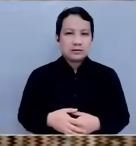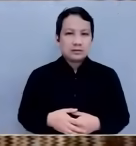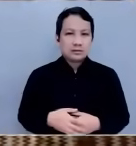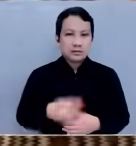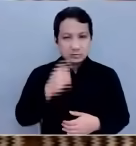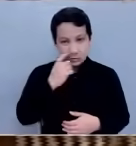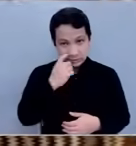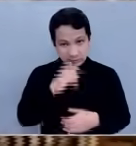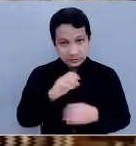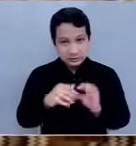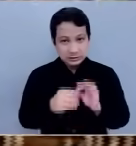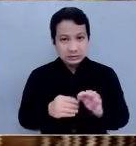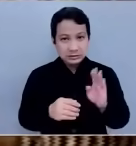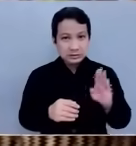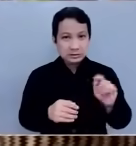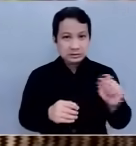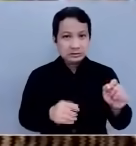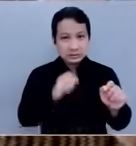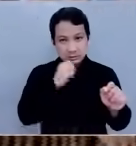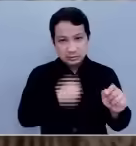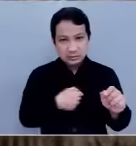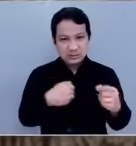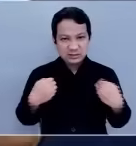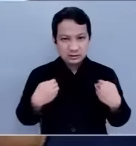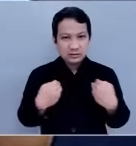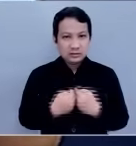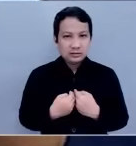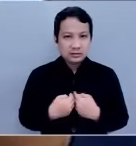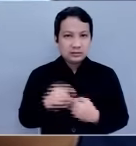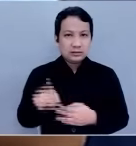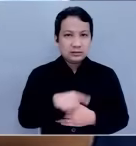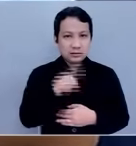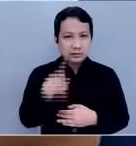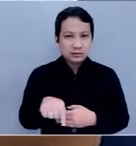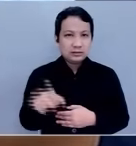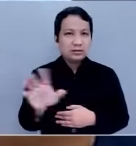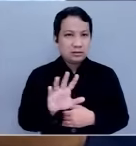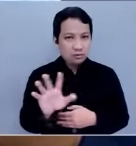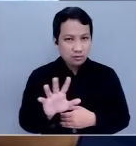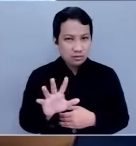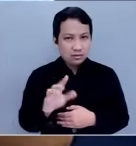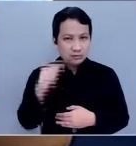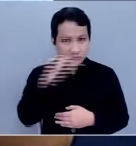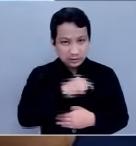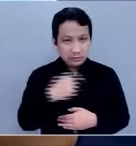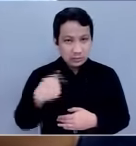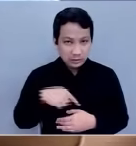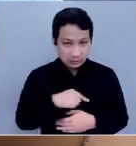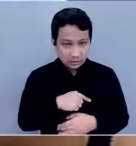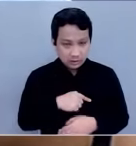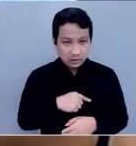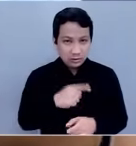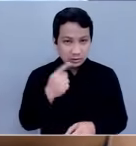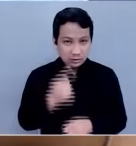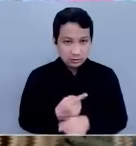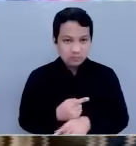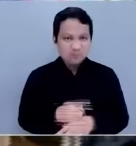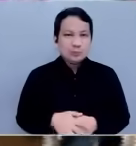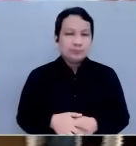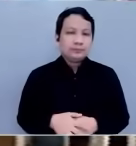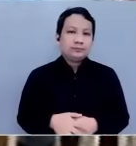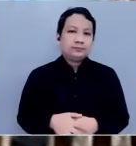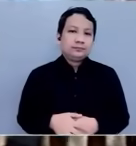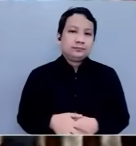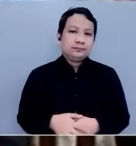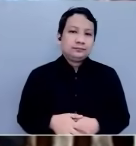bato sa ipam matatandang miembro Hwag kayong sinungaling sa amin ha so